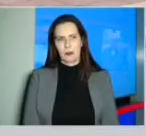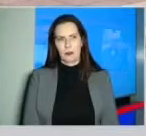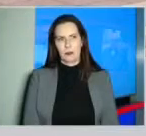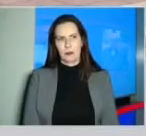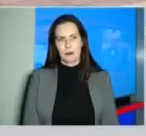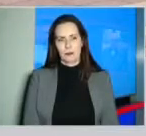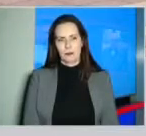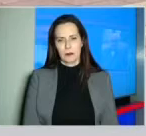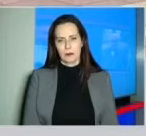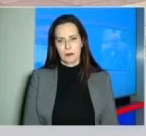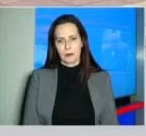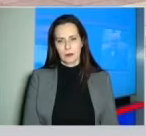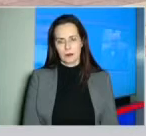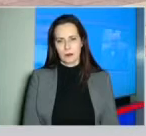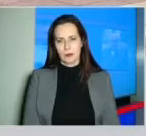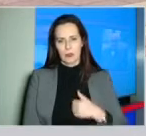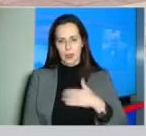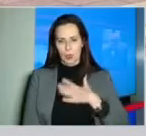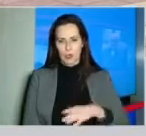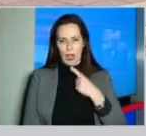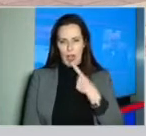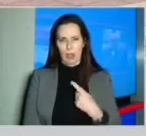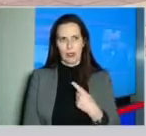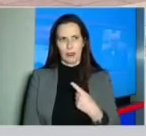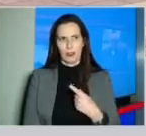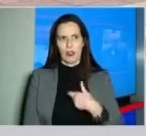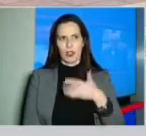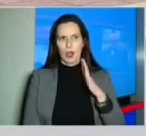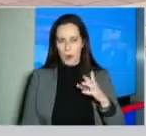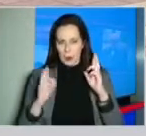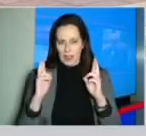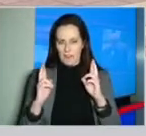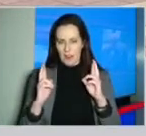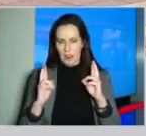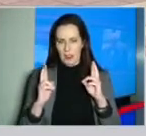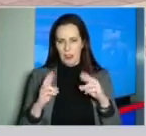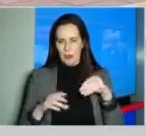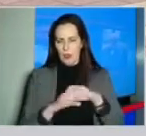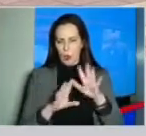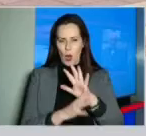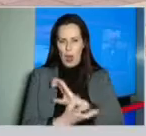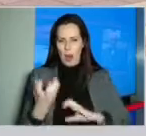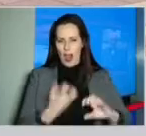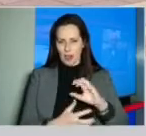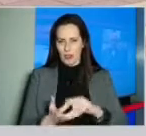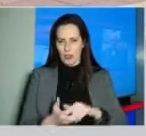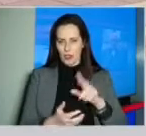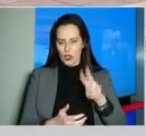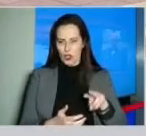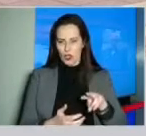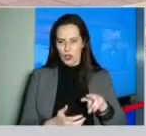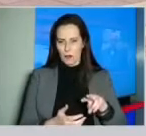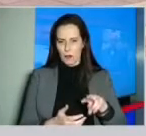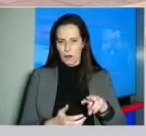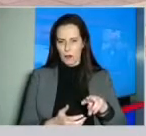כן, אני מרשה לעצמי, אבל גם קודם לפתיחה לומר שאני מאוד מקווה שבתוך כל המורמה הזאת שמתחולת לרגעי